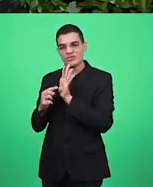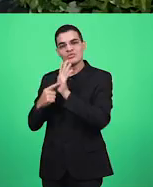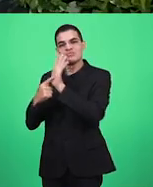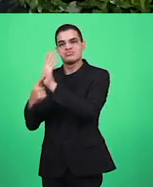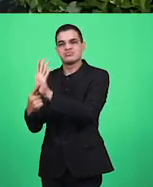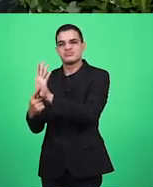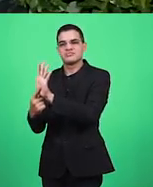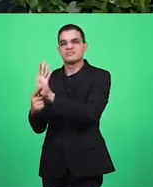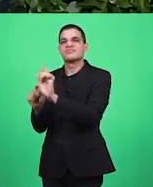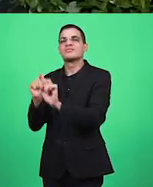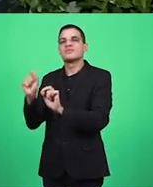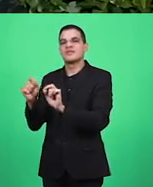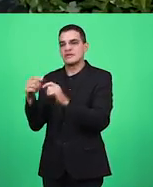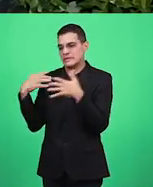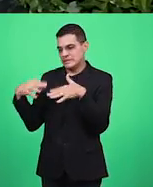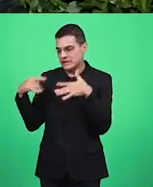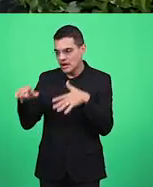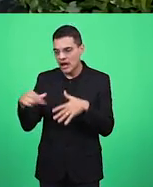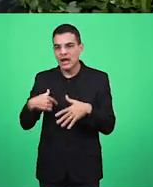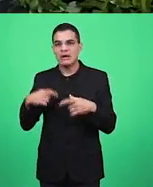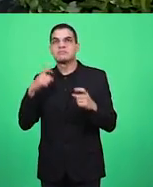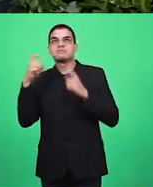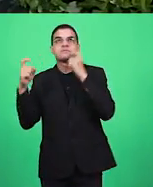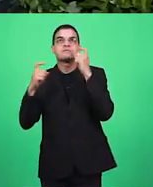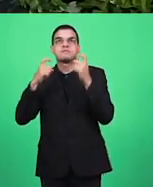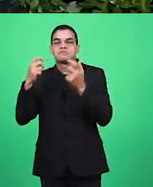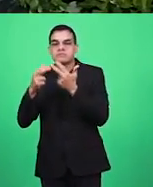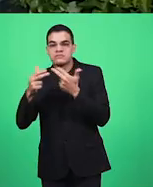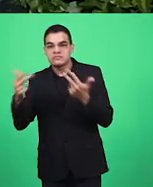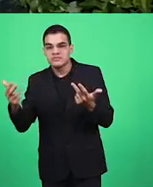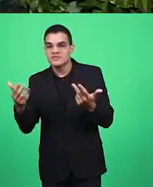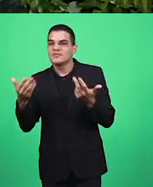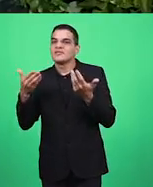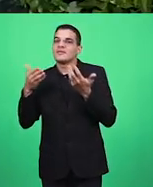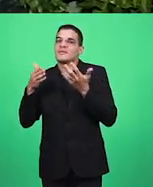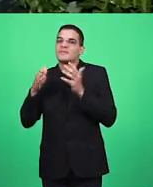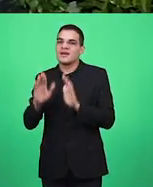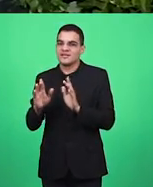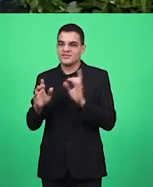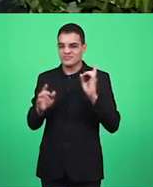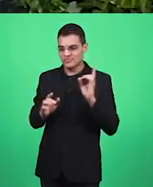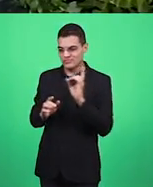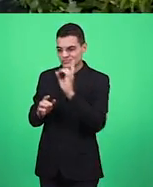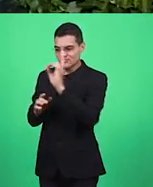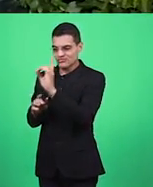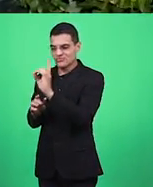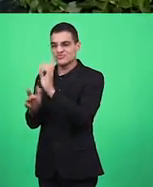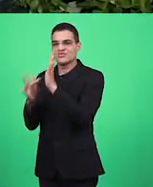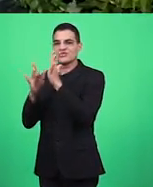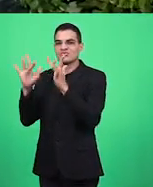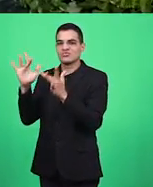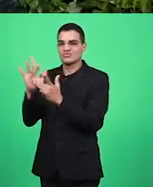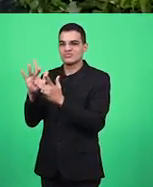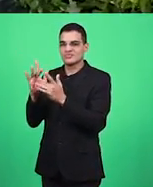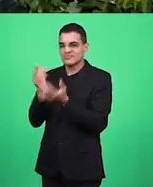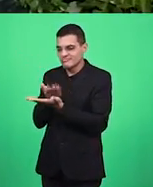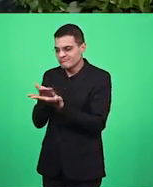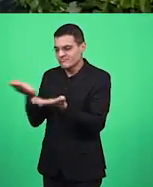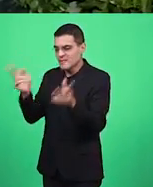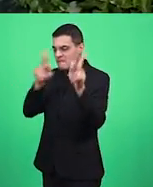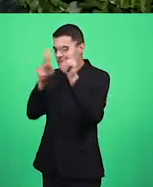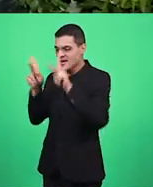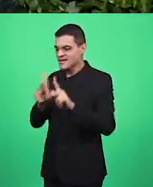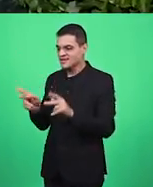собраны, ученики Его, которые были, да, переживали, запуганы. И Он заходит, и Он